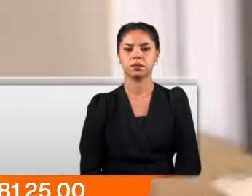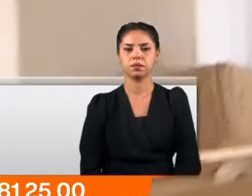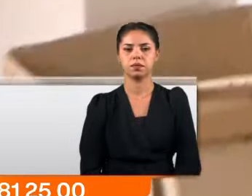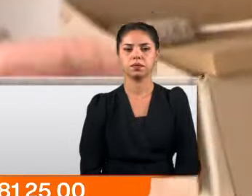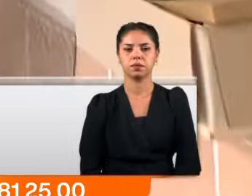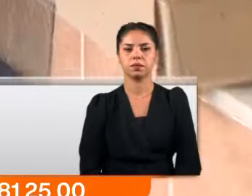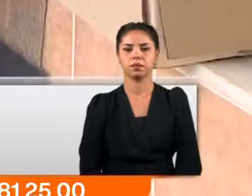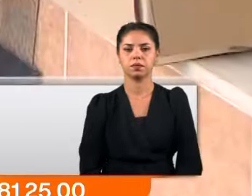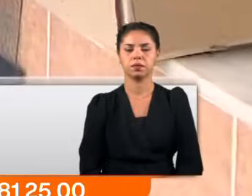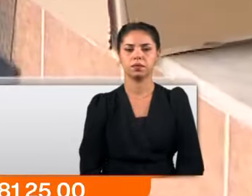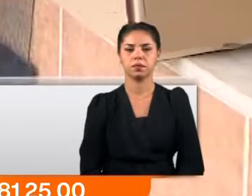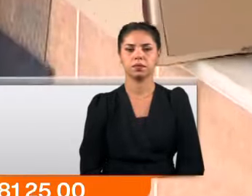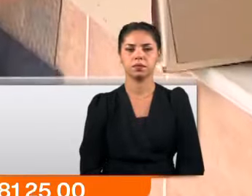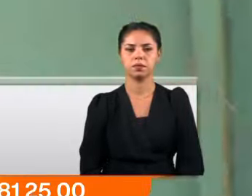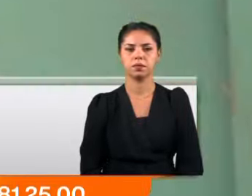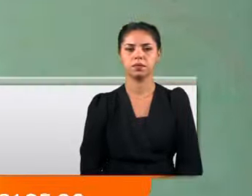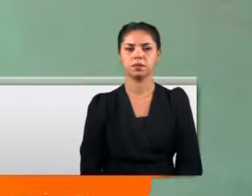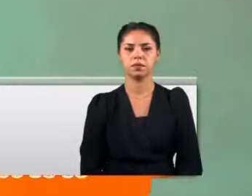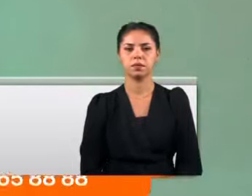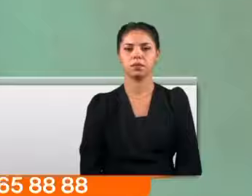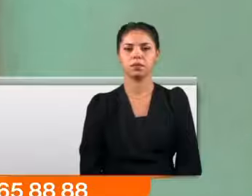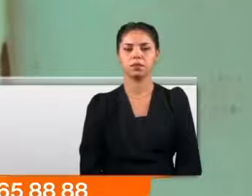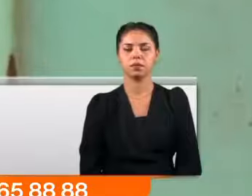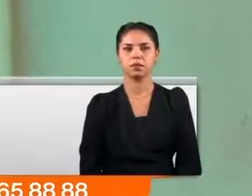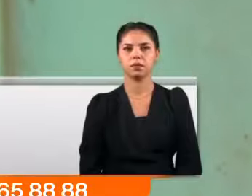Yanımızdaki inşaattan dolayı kayma olmuş.